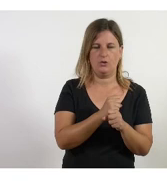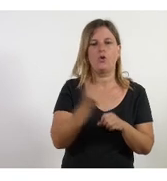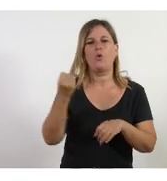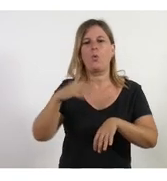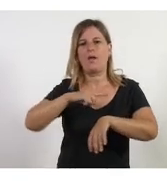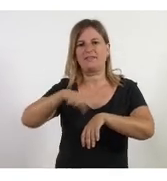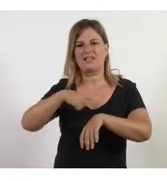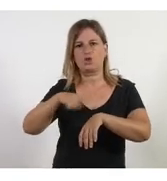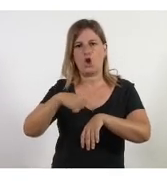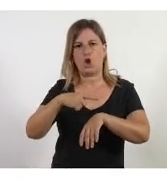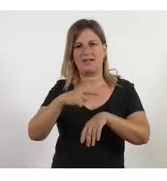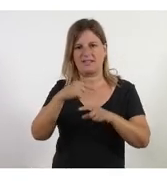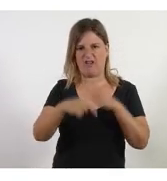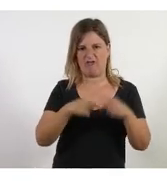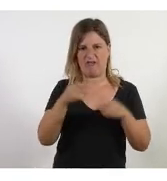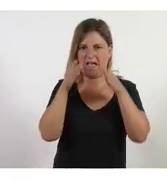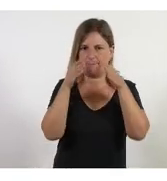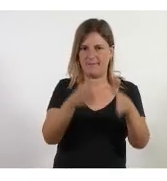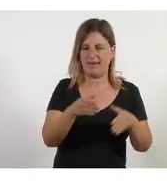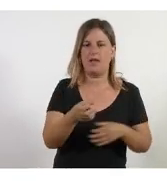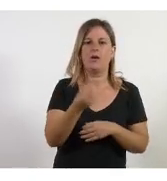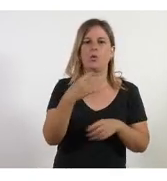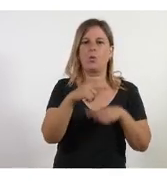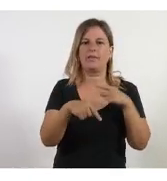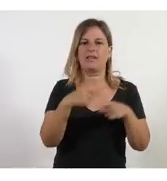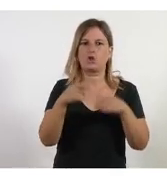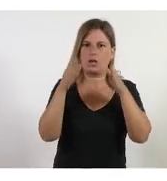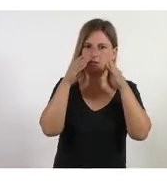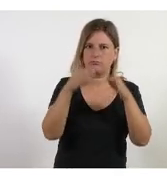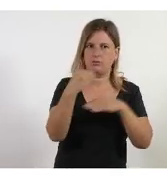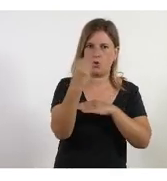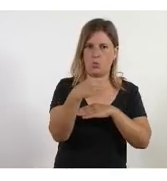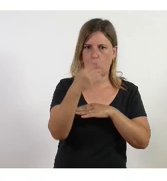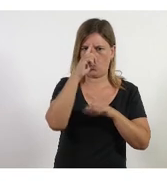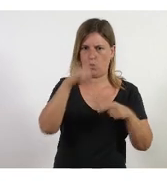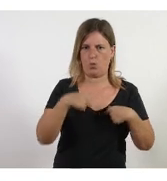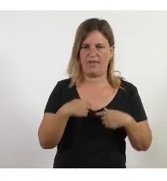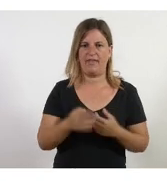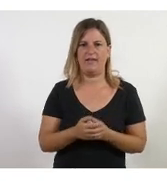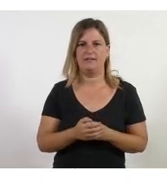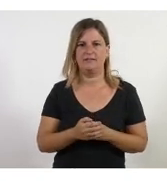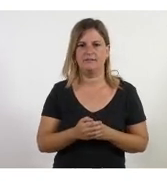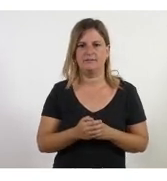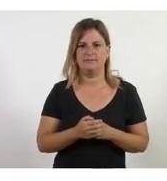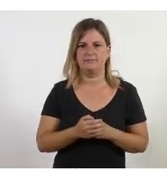Quantes hores dedico a la família? Quantes hores dedico a cuidar-me?